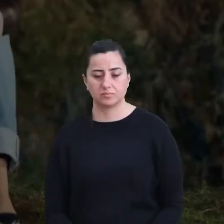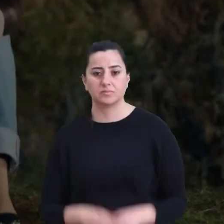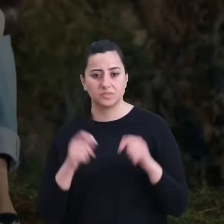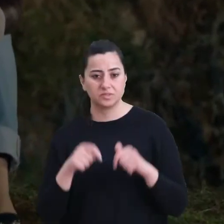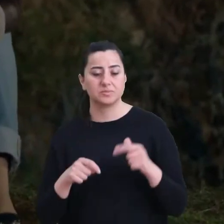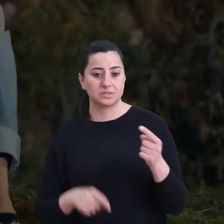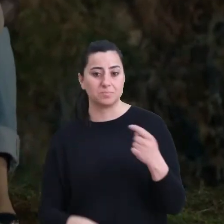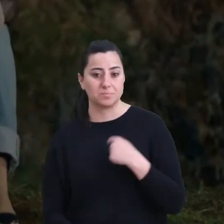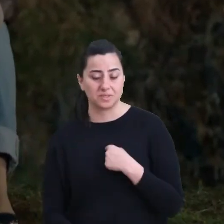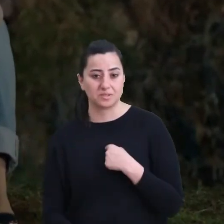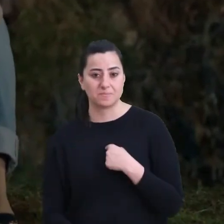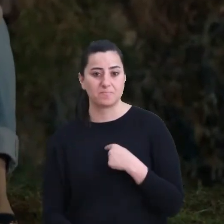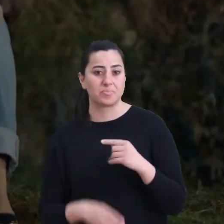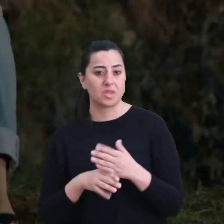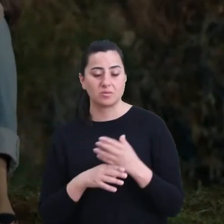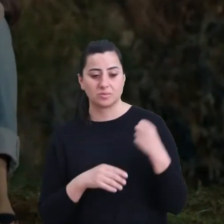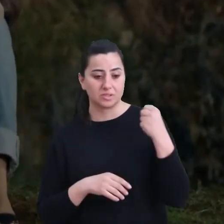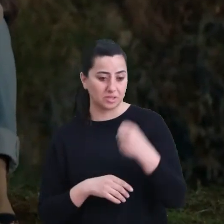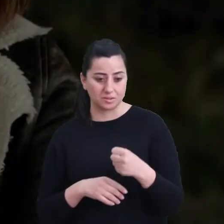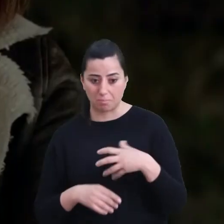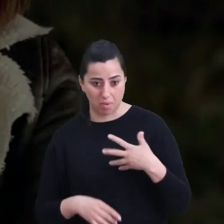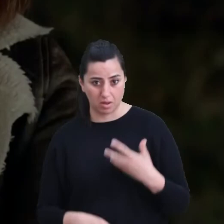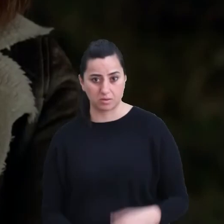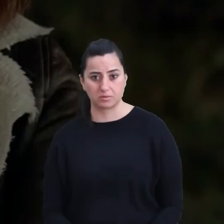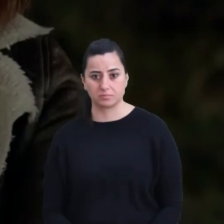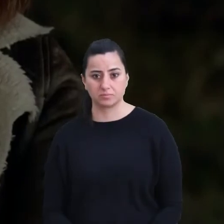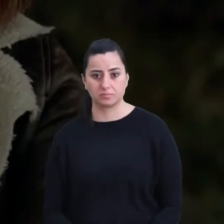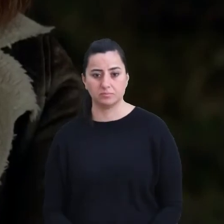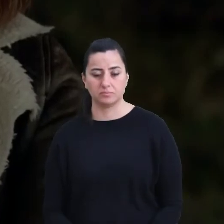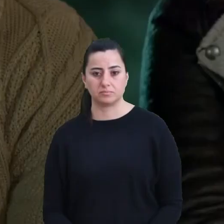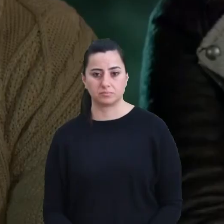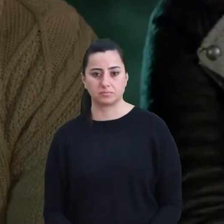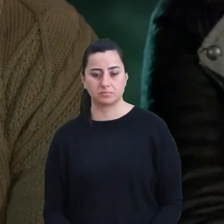Şimdi sen beni neden buraya getirdin diyorsun değil mi?